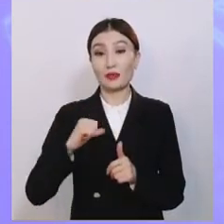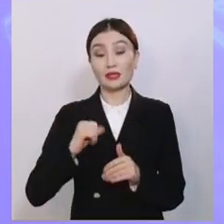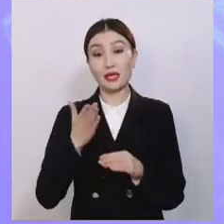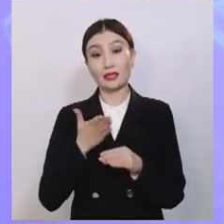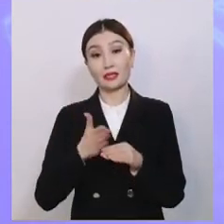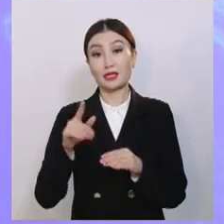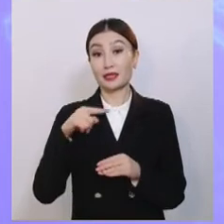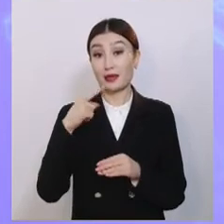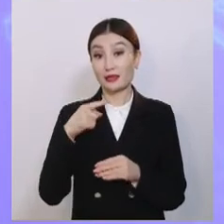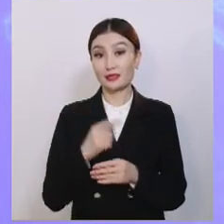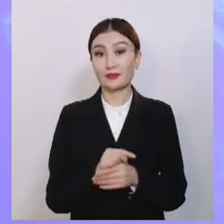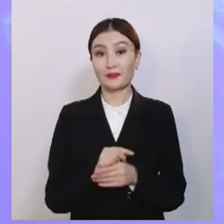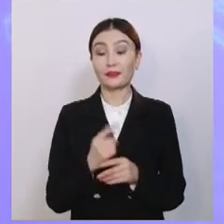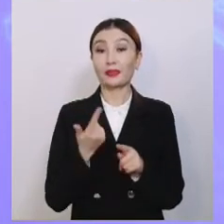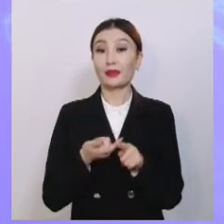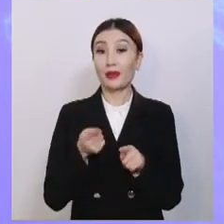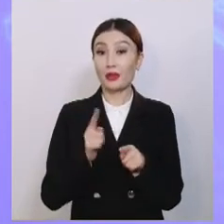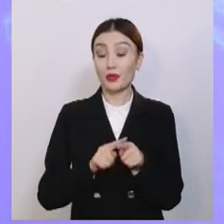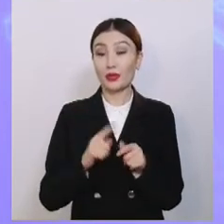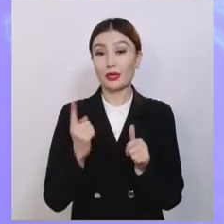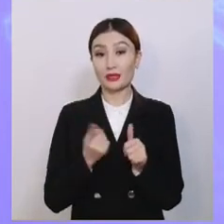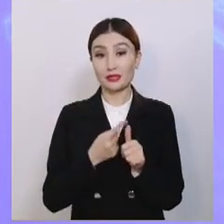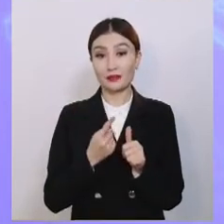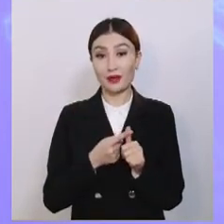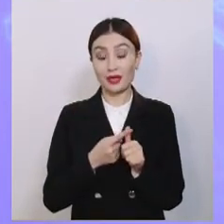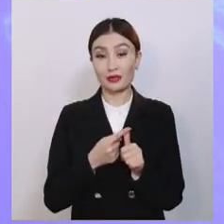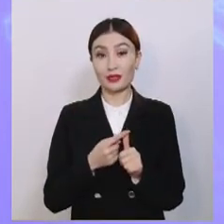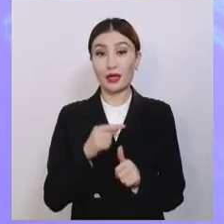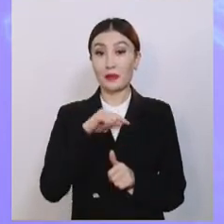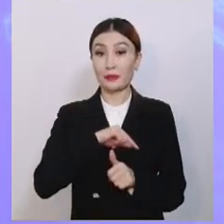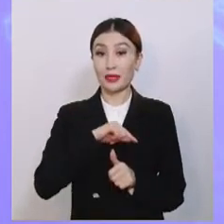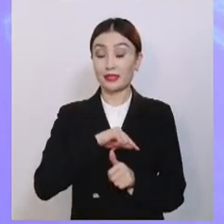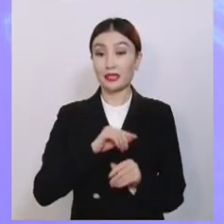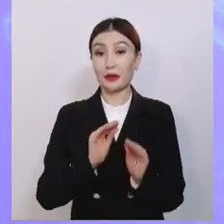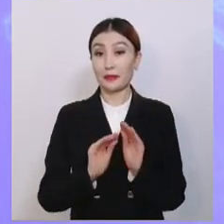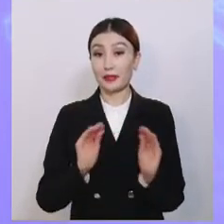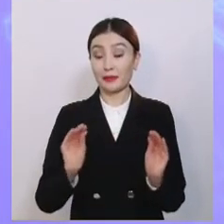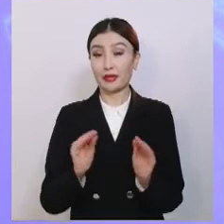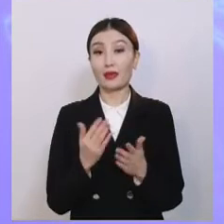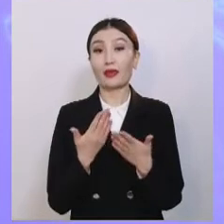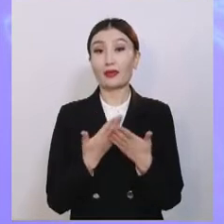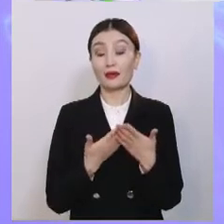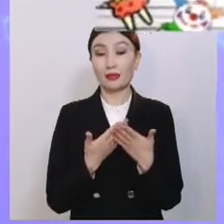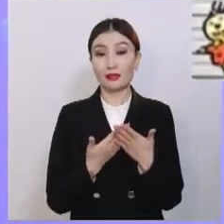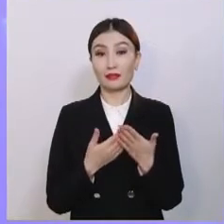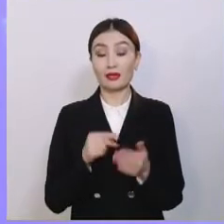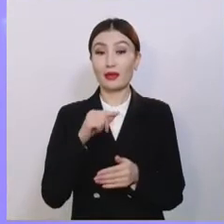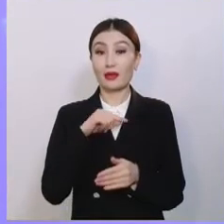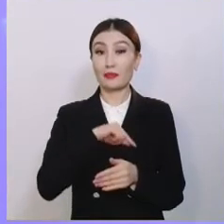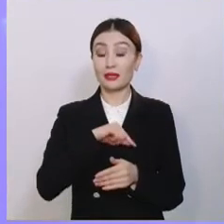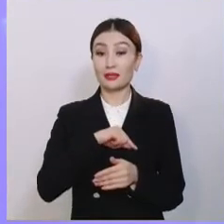самостоятельная часть речи, которая называет признак предмета. Например,